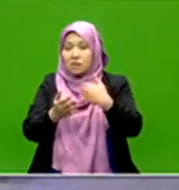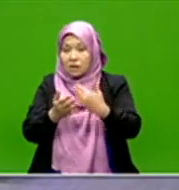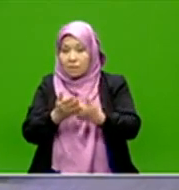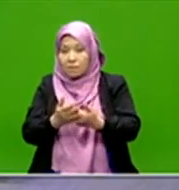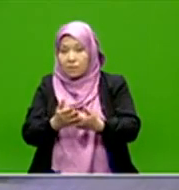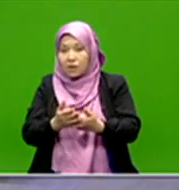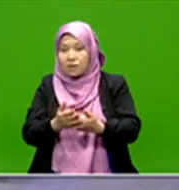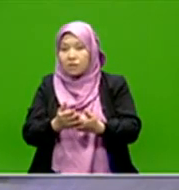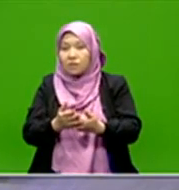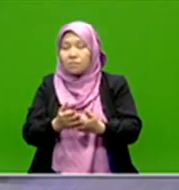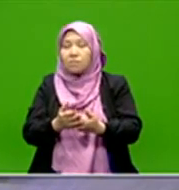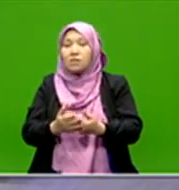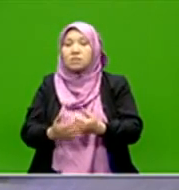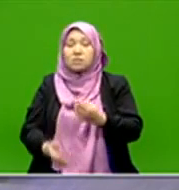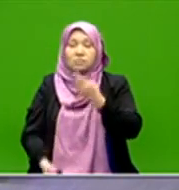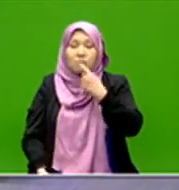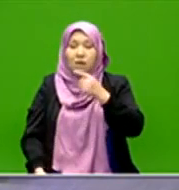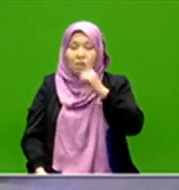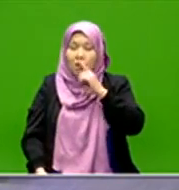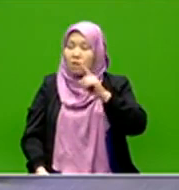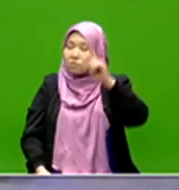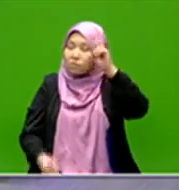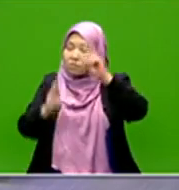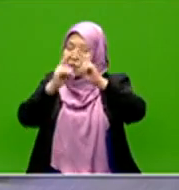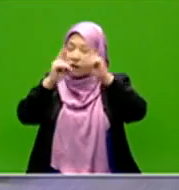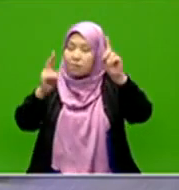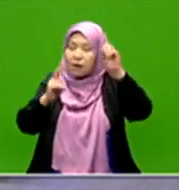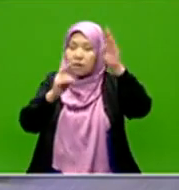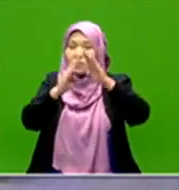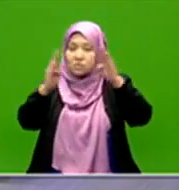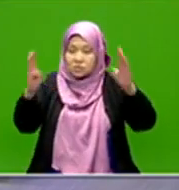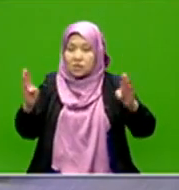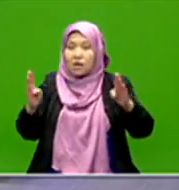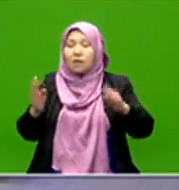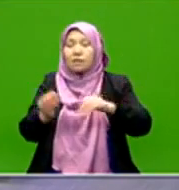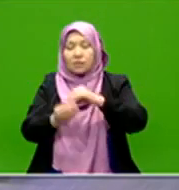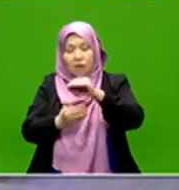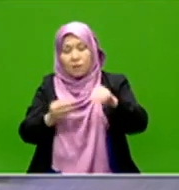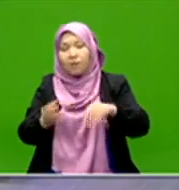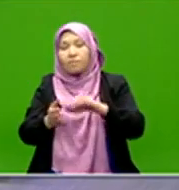Hajar Aswad, bismillah, Allahu akbar, pusing balik. Betul. Allah, teringat sangat